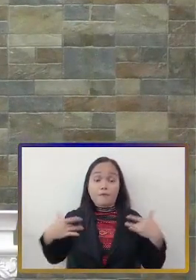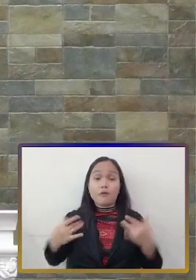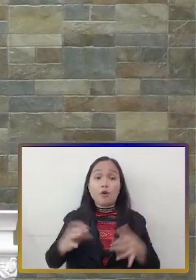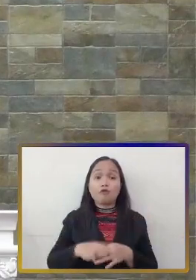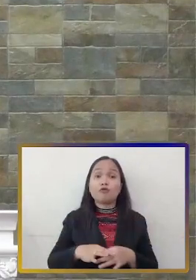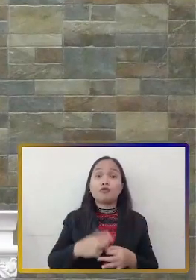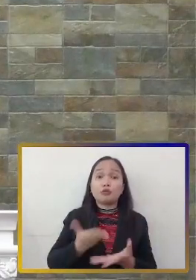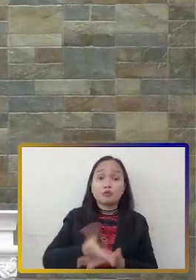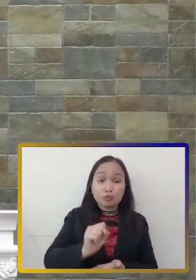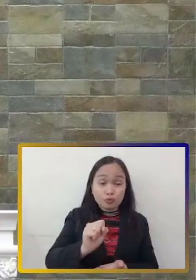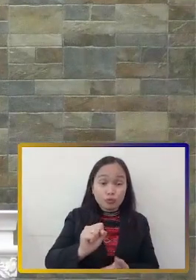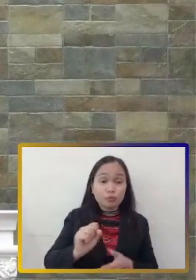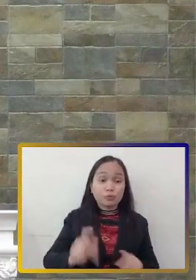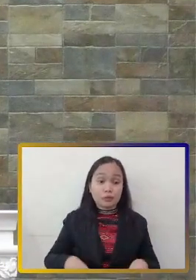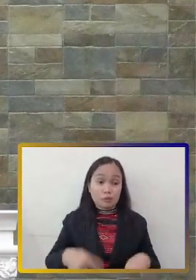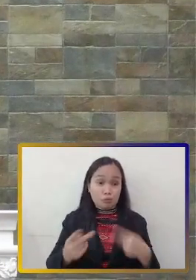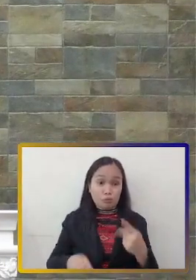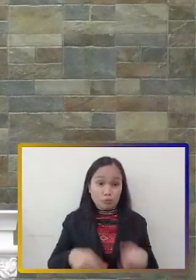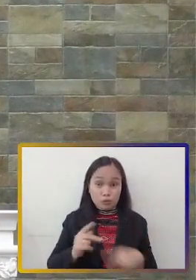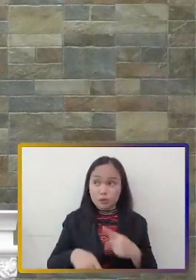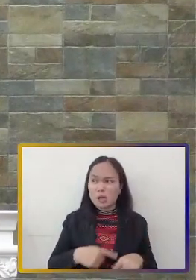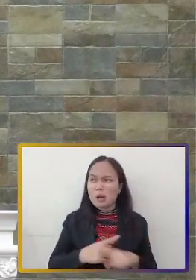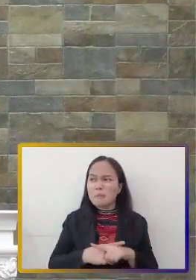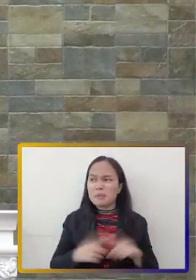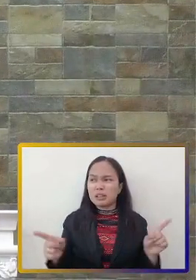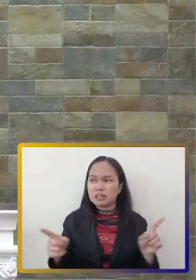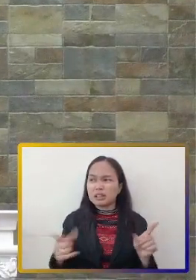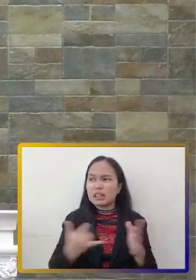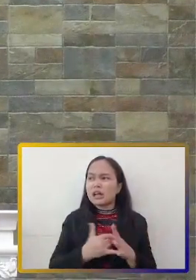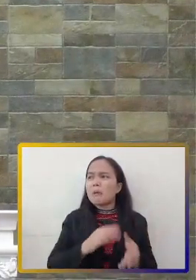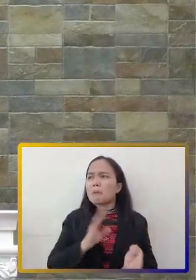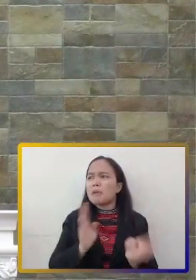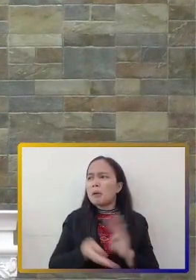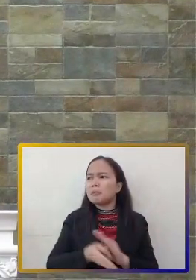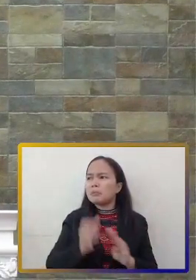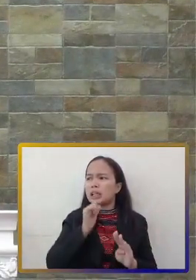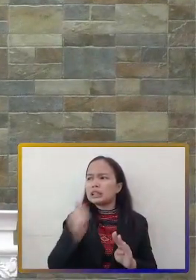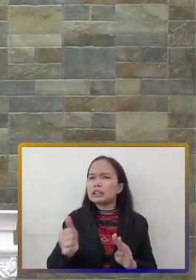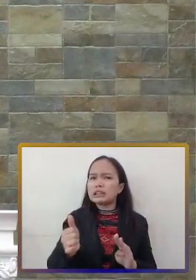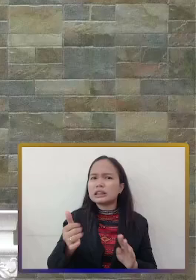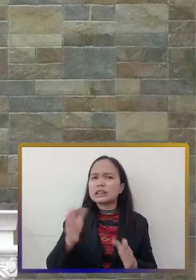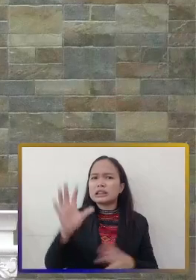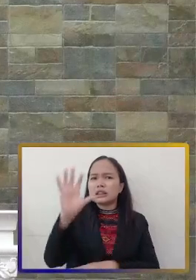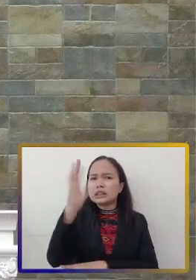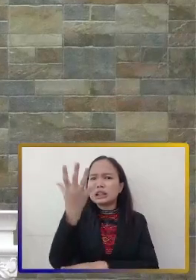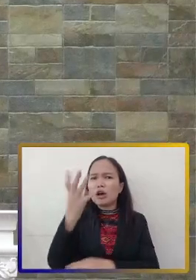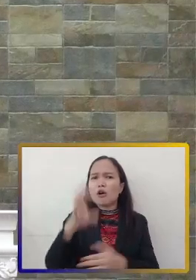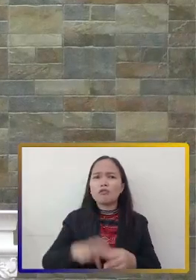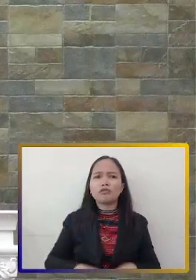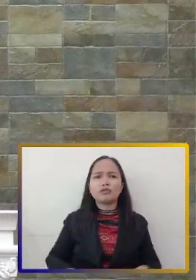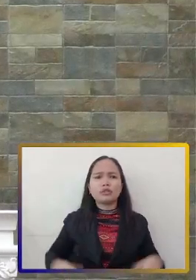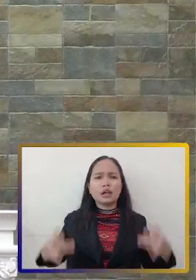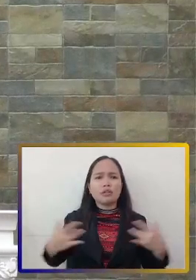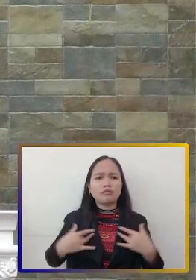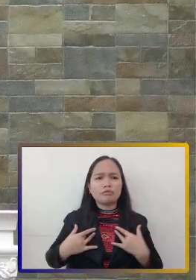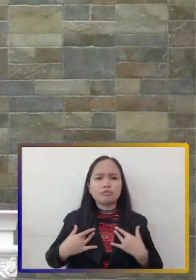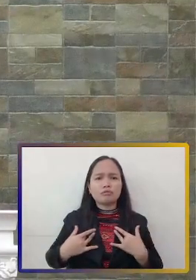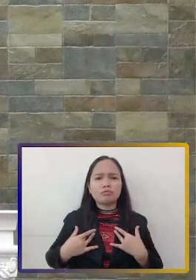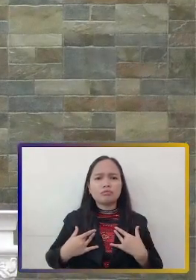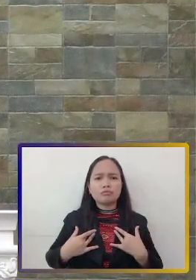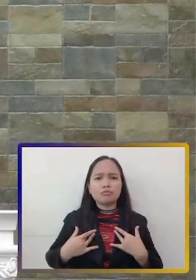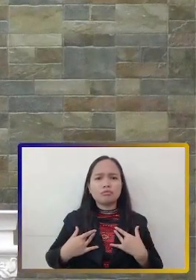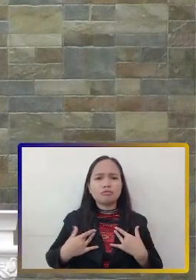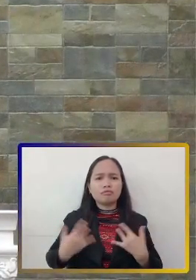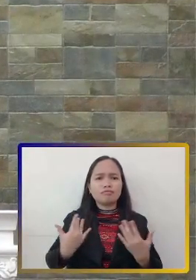life. You see? Pero hindi na naging tree of life tuloy. You see? Hindi na pinanggalingan ng mga righteous people,